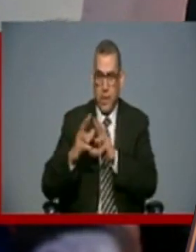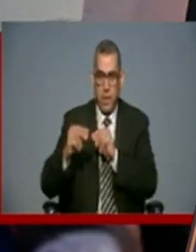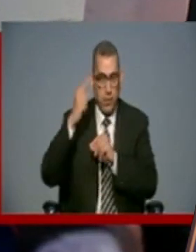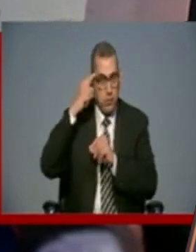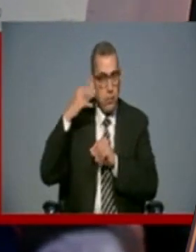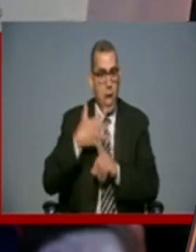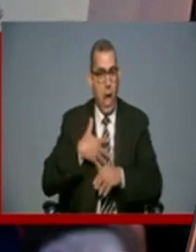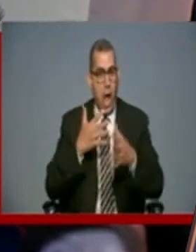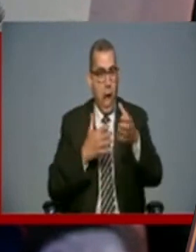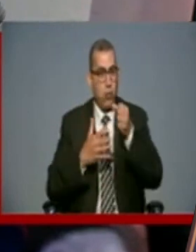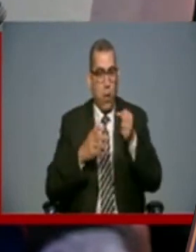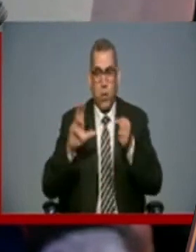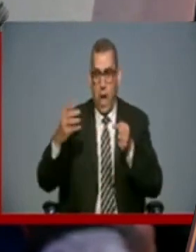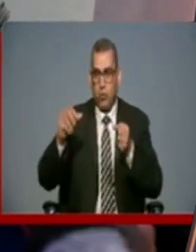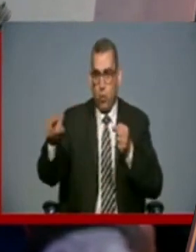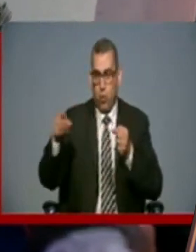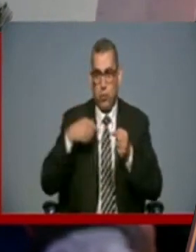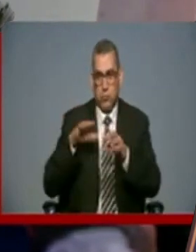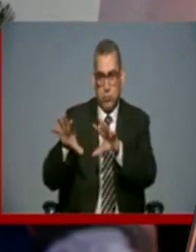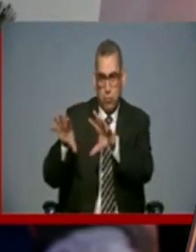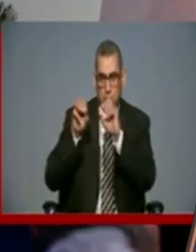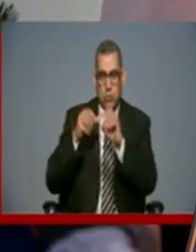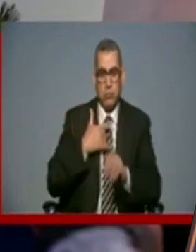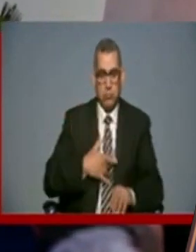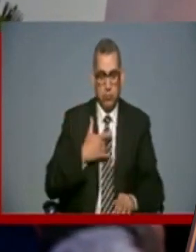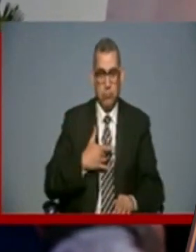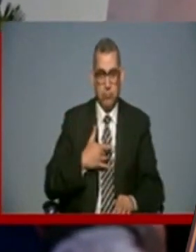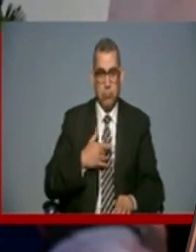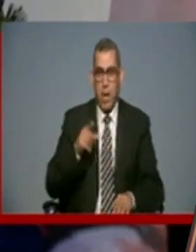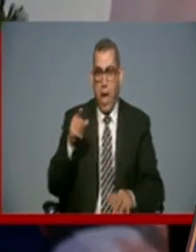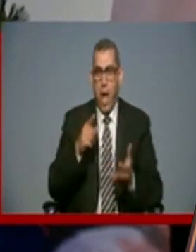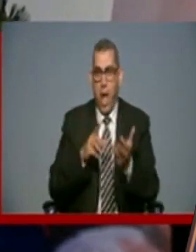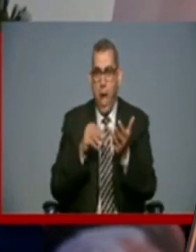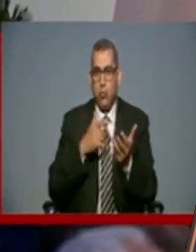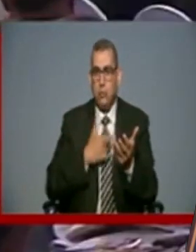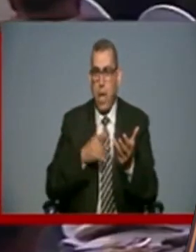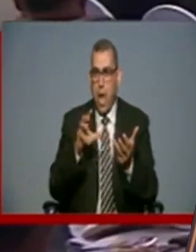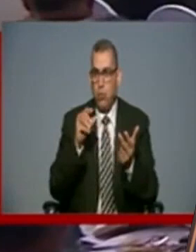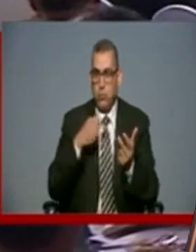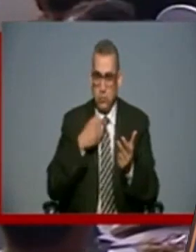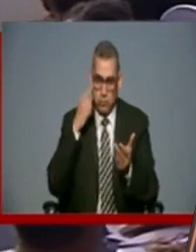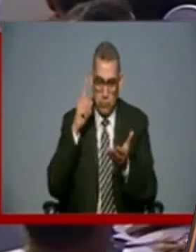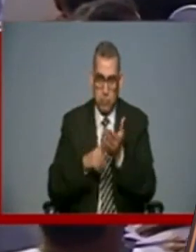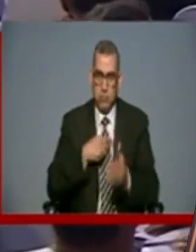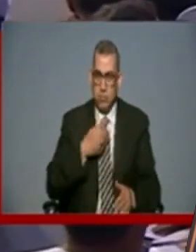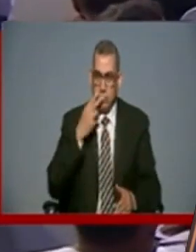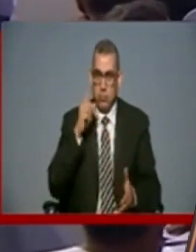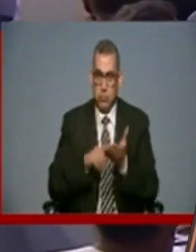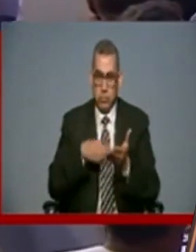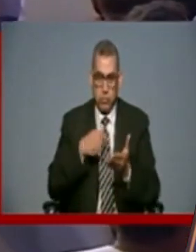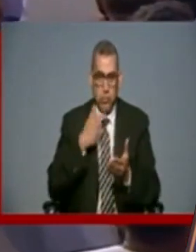الحماية المتتالية حزم قرارات الحماية المتتالية اللي بيصدرها الرئيس عبد الفتاح السيسي